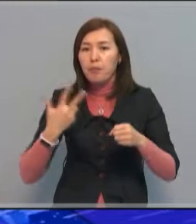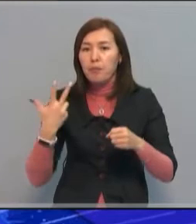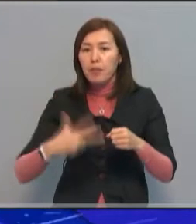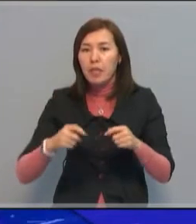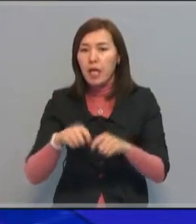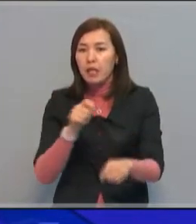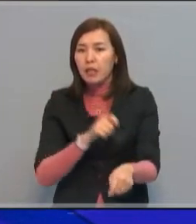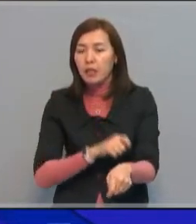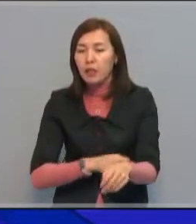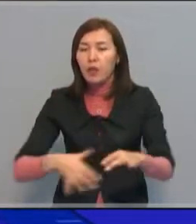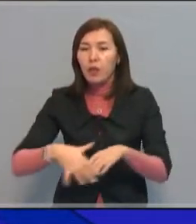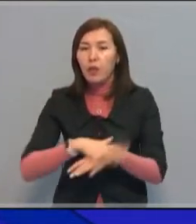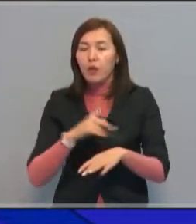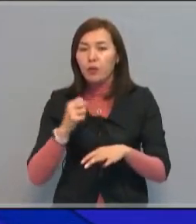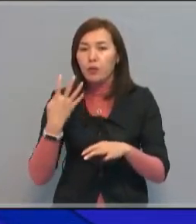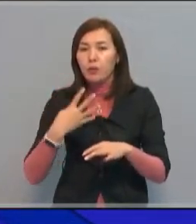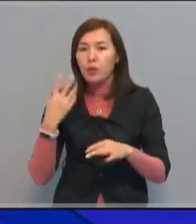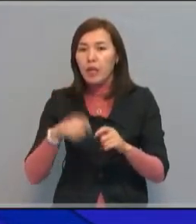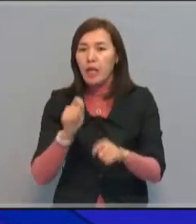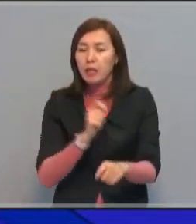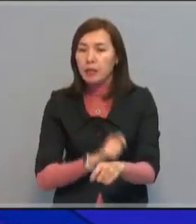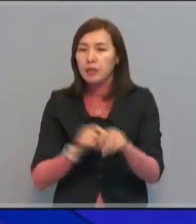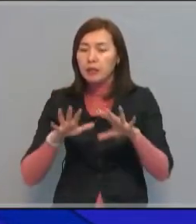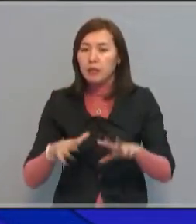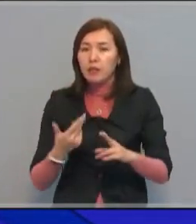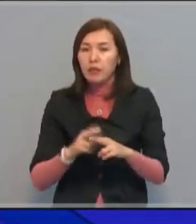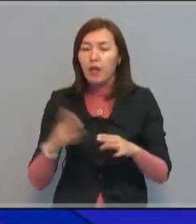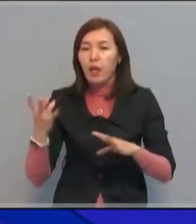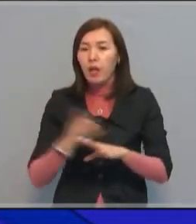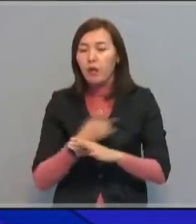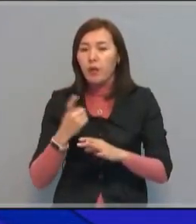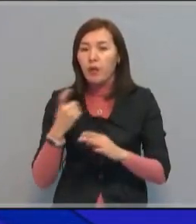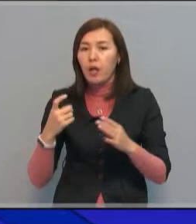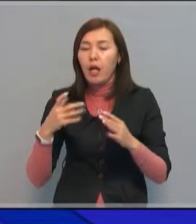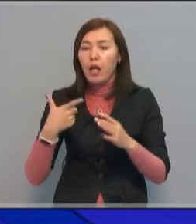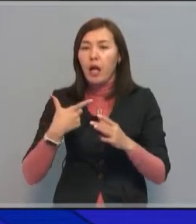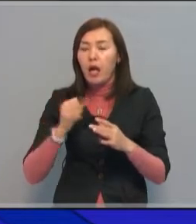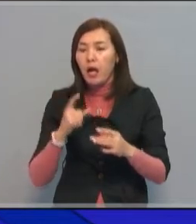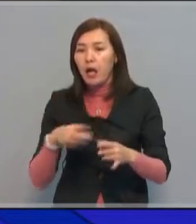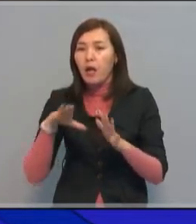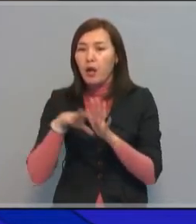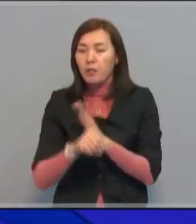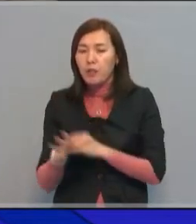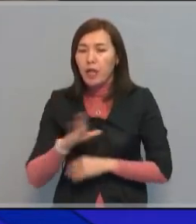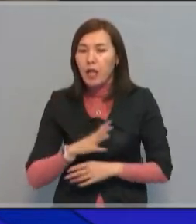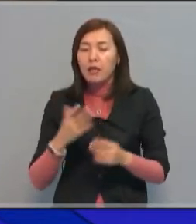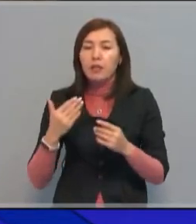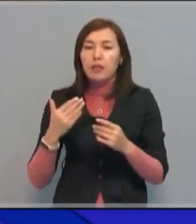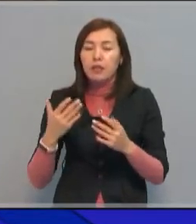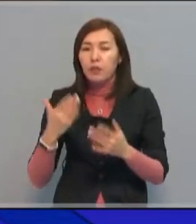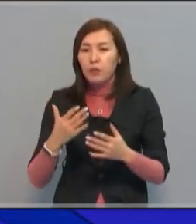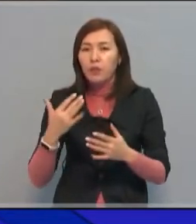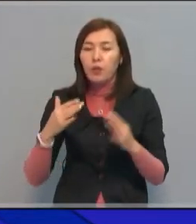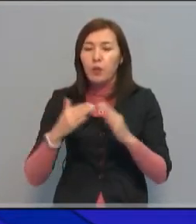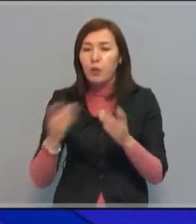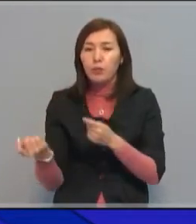метров. Общая площадь дома составляет 144 квадратных метров. Накануне вечером хозяин дома заправил баллон с нарушением техники безопасности, занес его